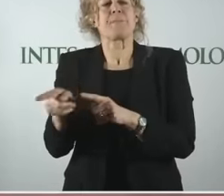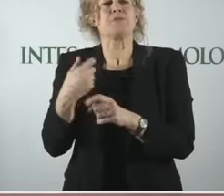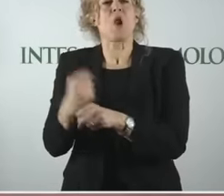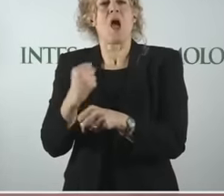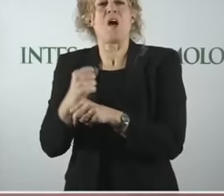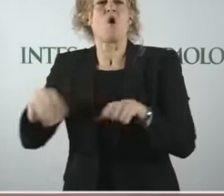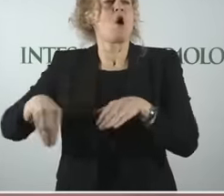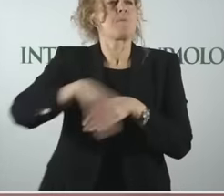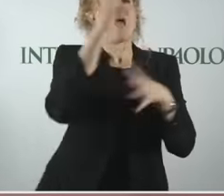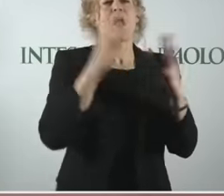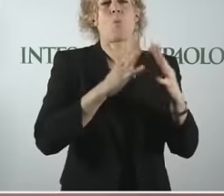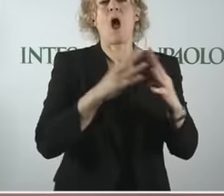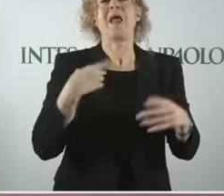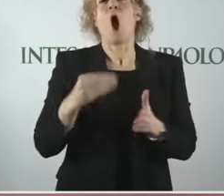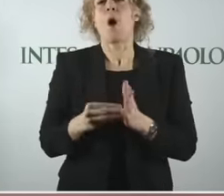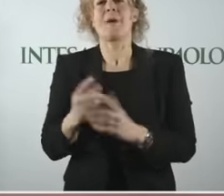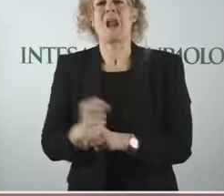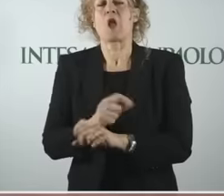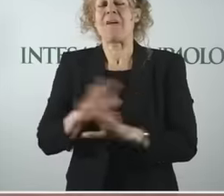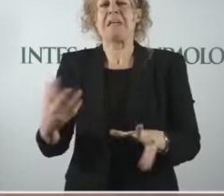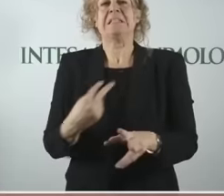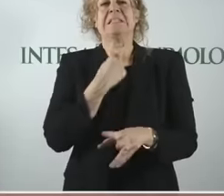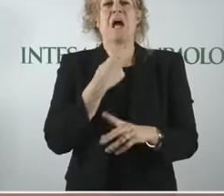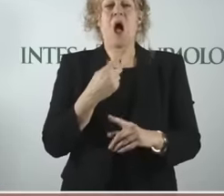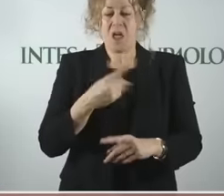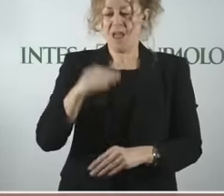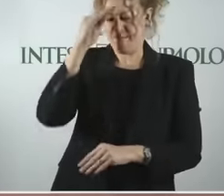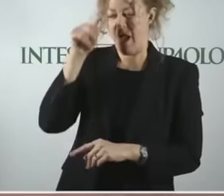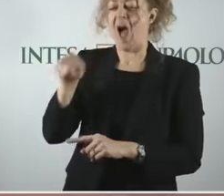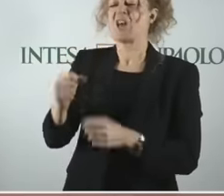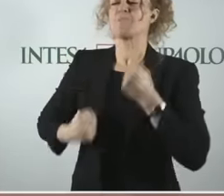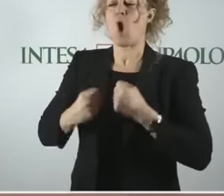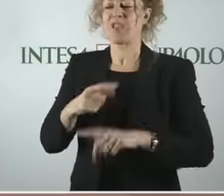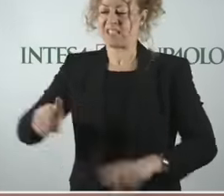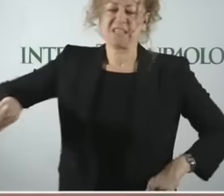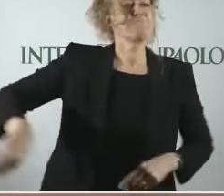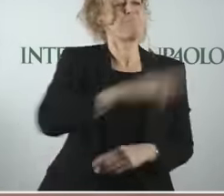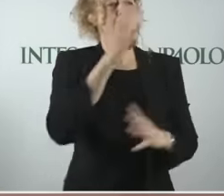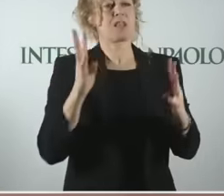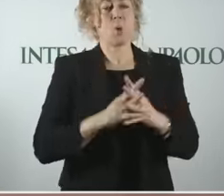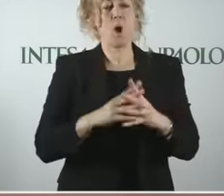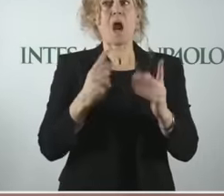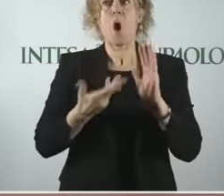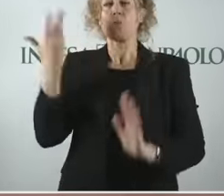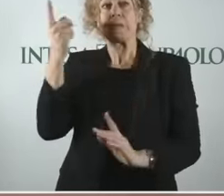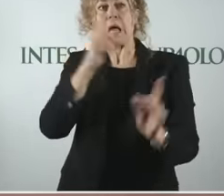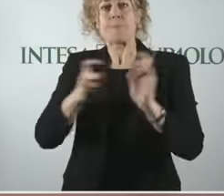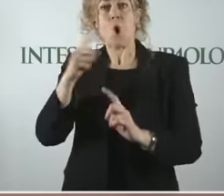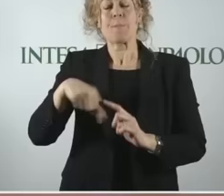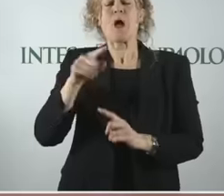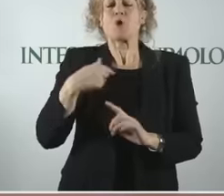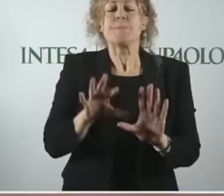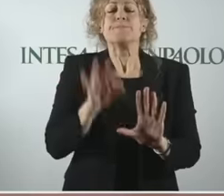manda in trincea Così impara un'altra volta protestare no e le autorità sono davvero preoccupate e io ho pescato vi volevo